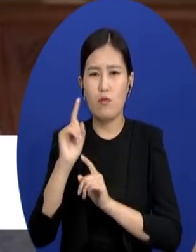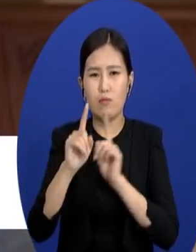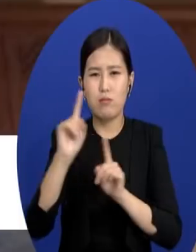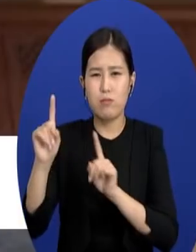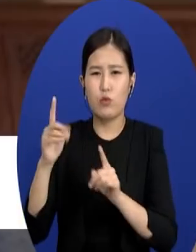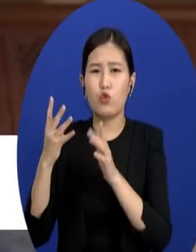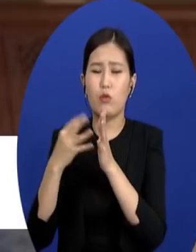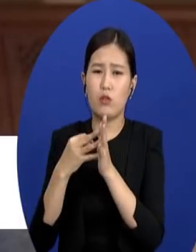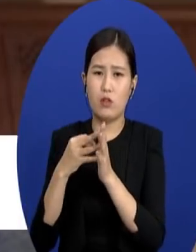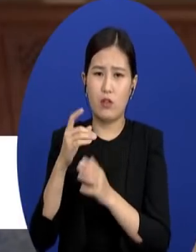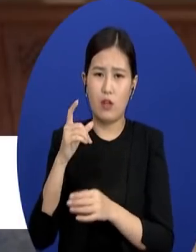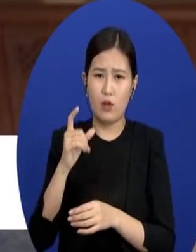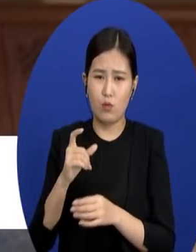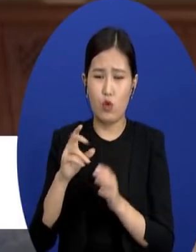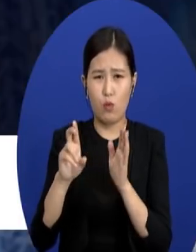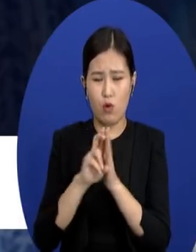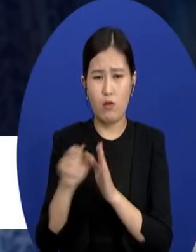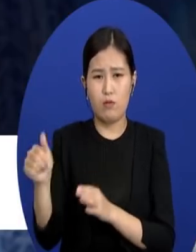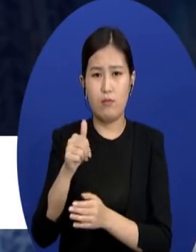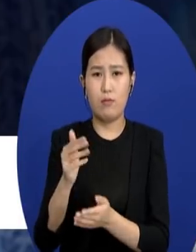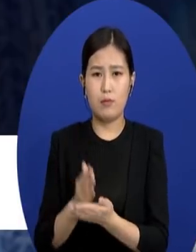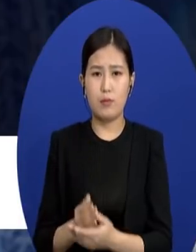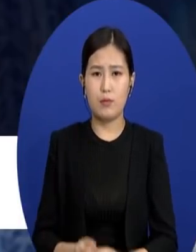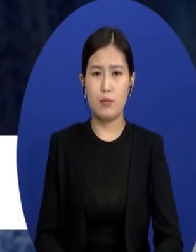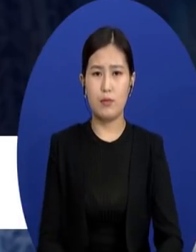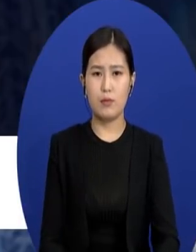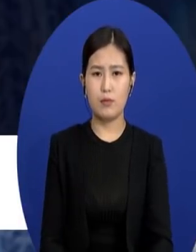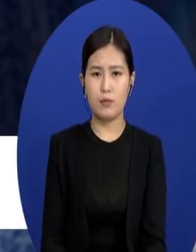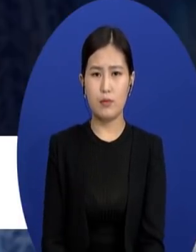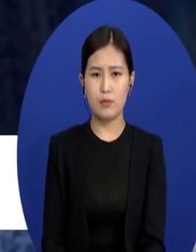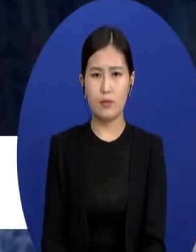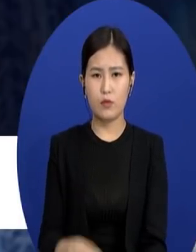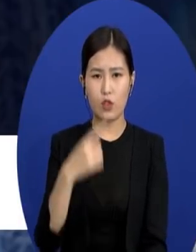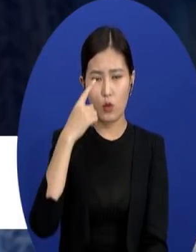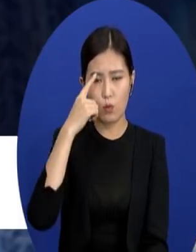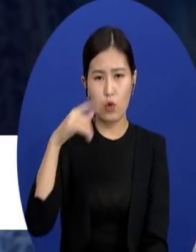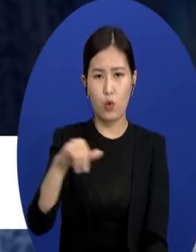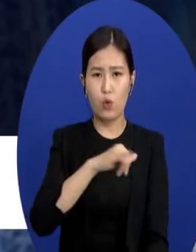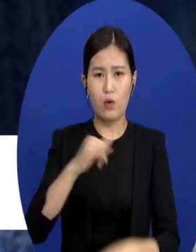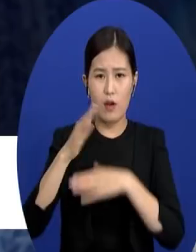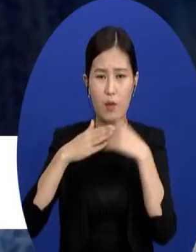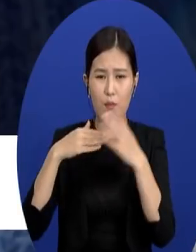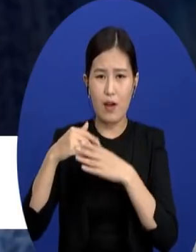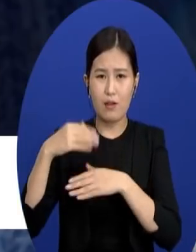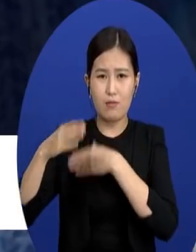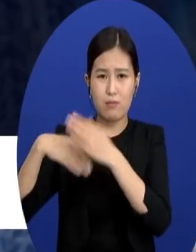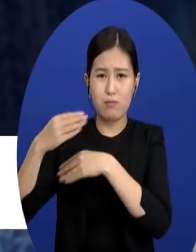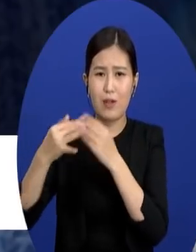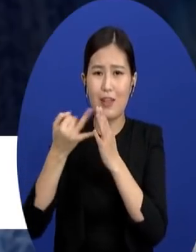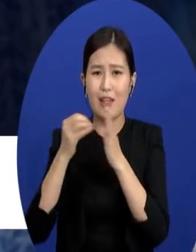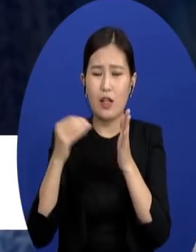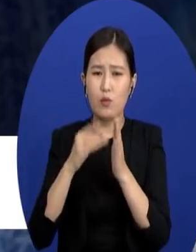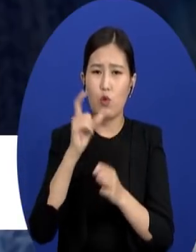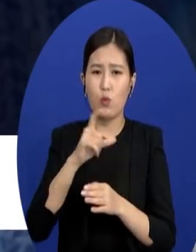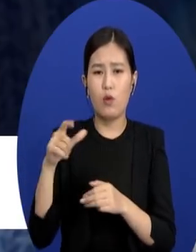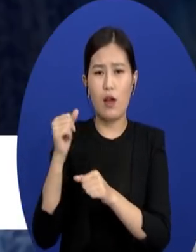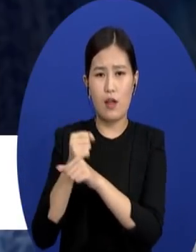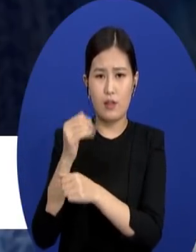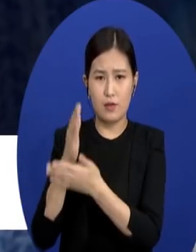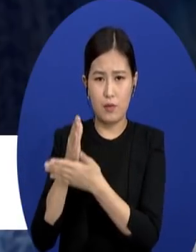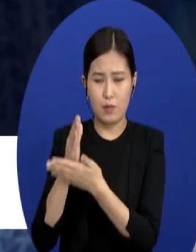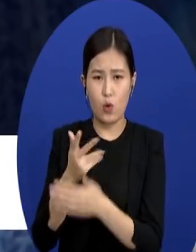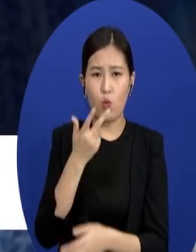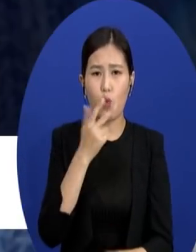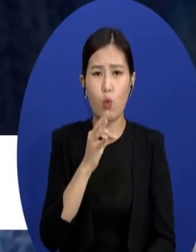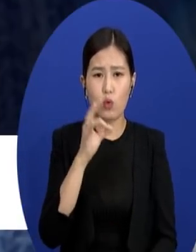ажиллах. Ийм болцоо байгаа байхгүй юу? Монгол улсын барилгын бүтээн байгуулалтын салбарт 70,000 орчим хүн ажилдгаас 30% нь